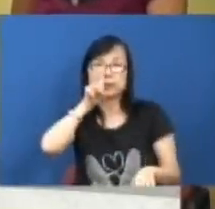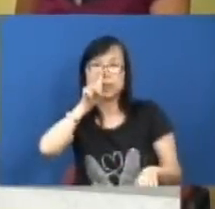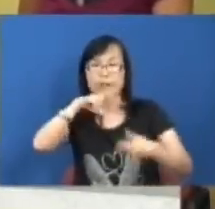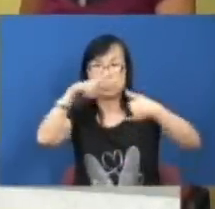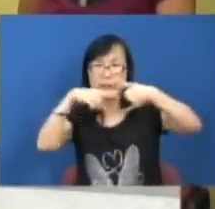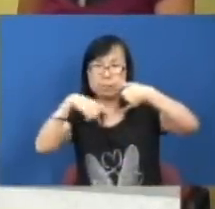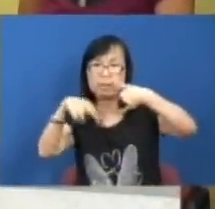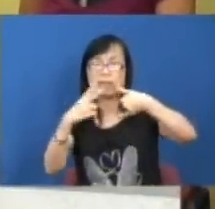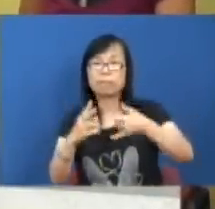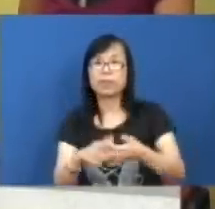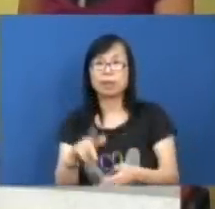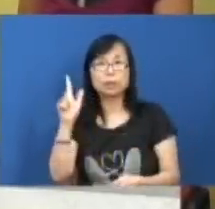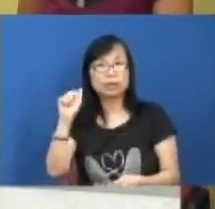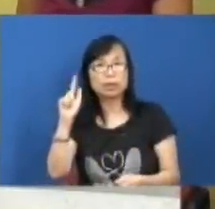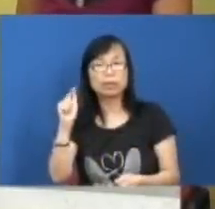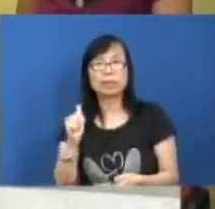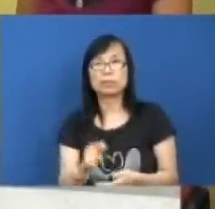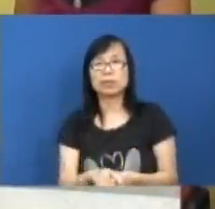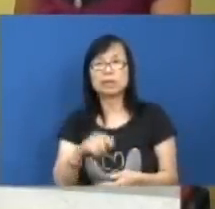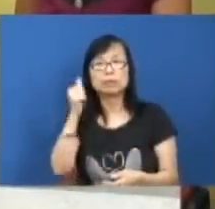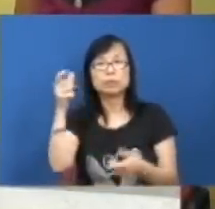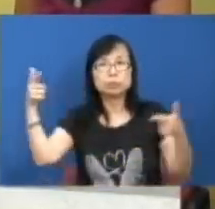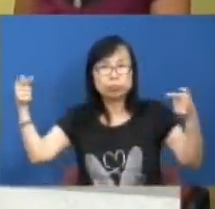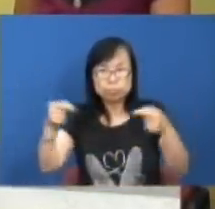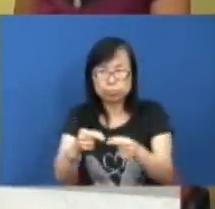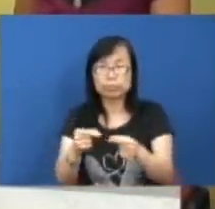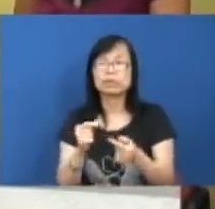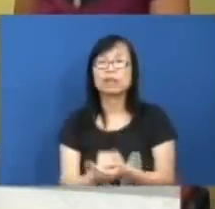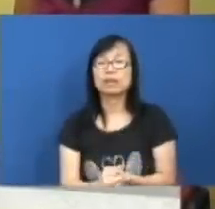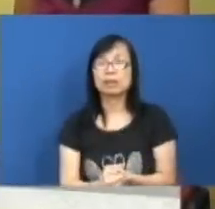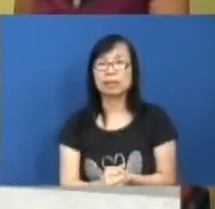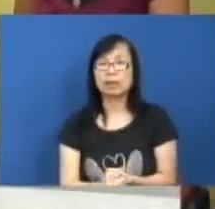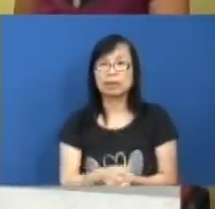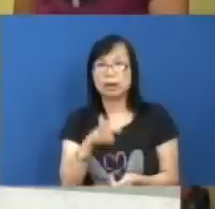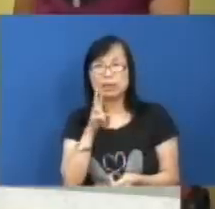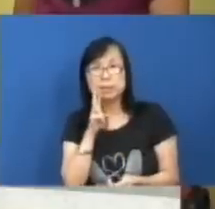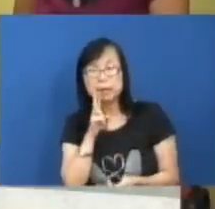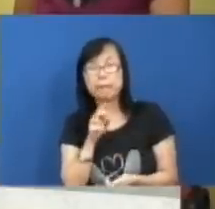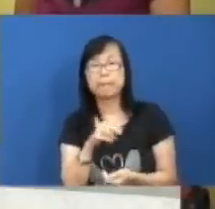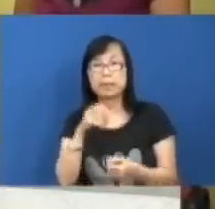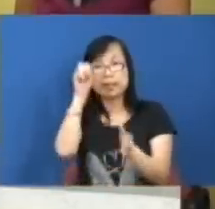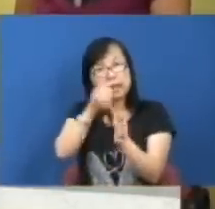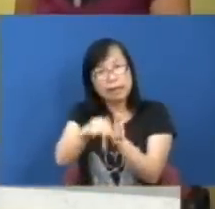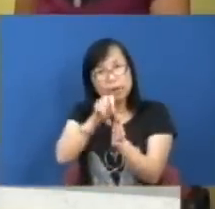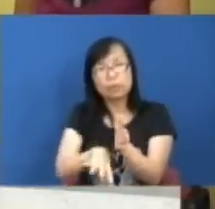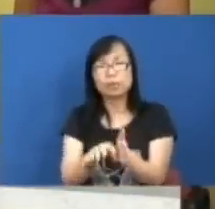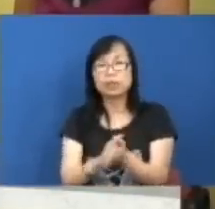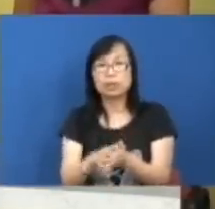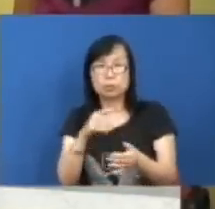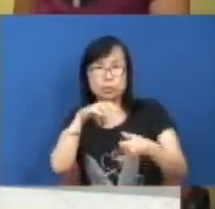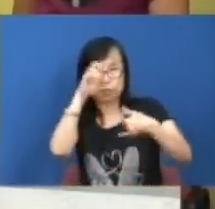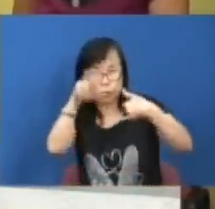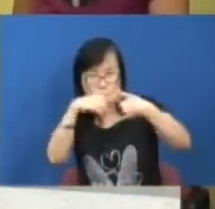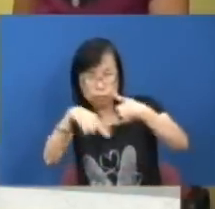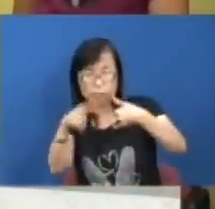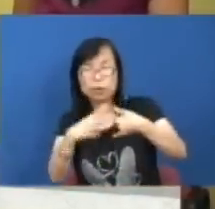因為好多時舊樓都已經一定會老化，咁好多時都會有一啲項目。即係遺漏咗去做一啲全面嘅檢查，咁